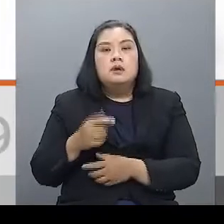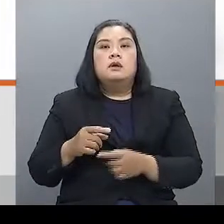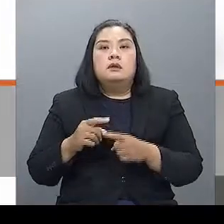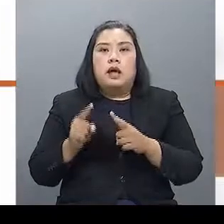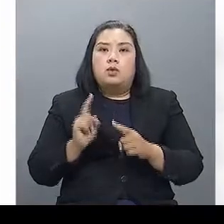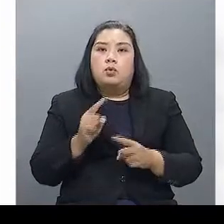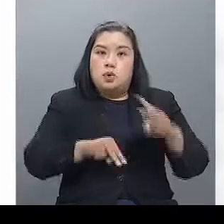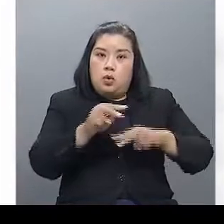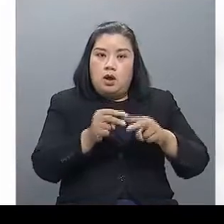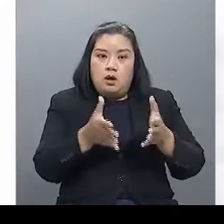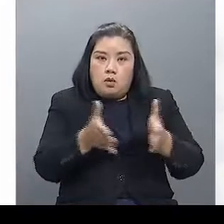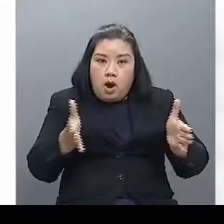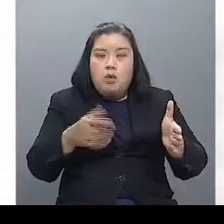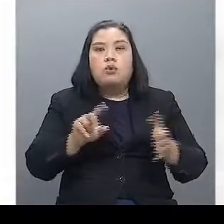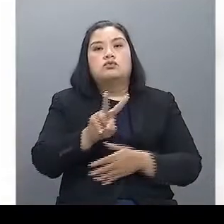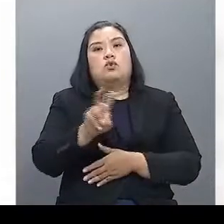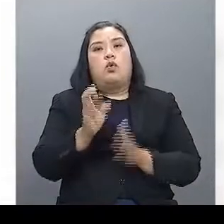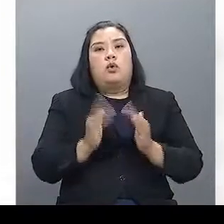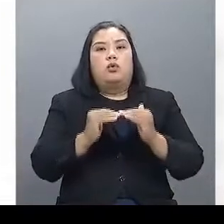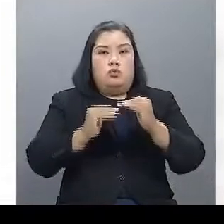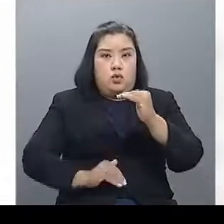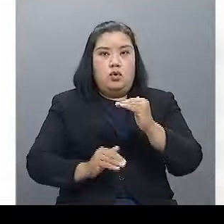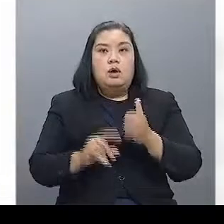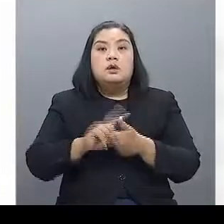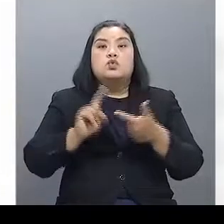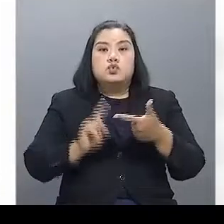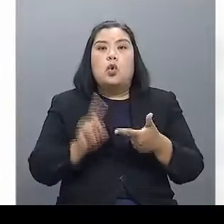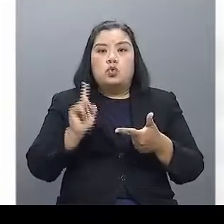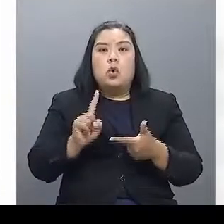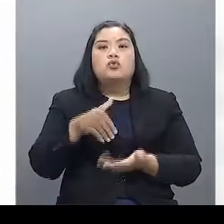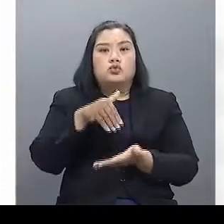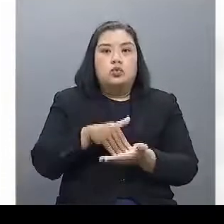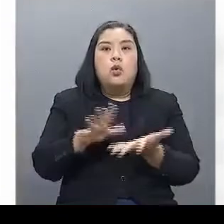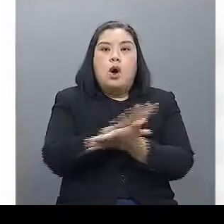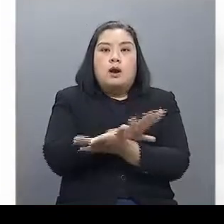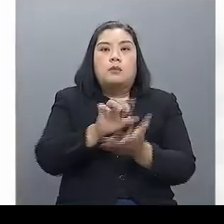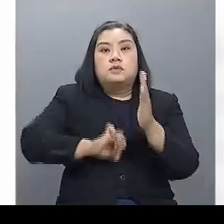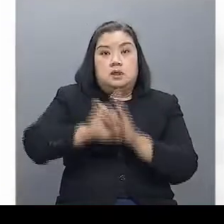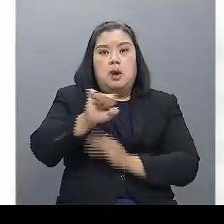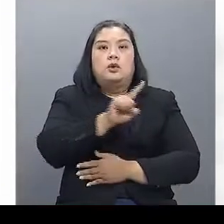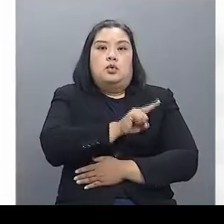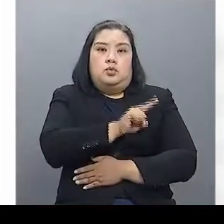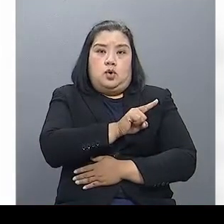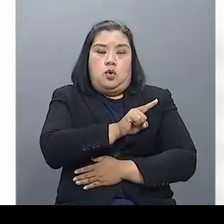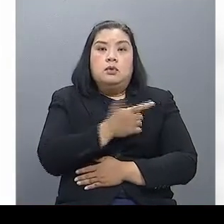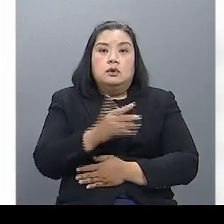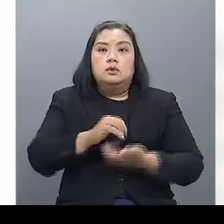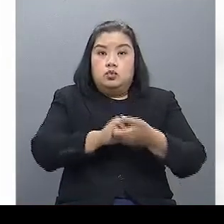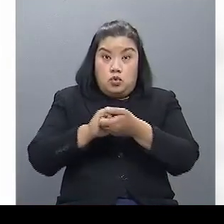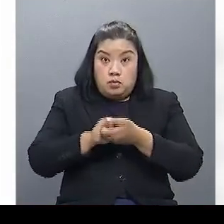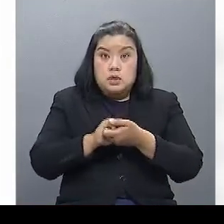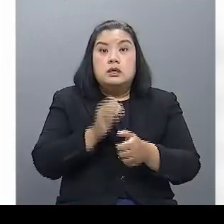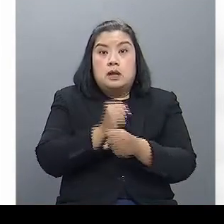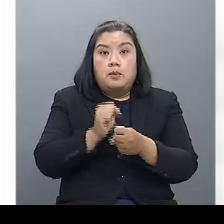กิจกรรมไม่เกิน 200คนและต้องจัดโดยสำนักงานวัฒนธรรมจังหวัดเชียงใหม่หรือจัดงานร่วมกับสำนักงานวัฒนธรรมจังหวัด